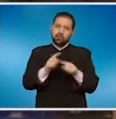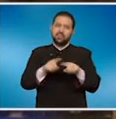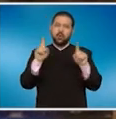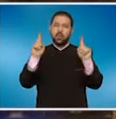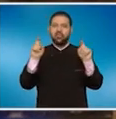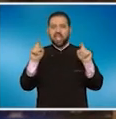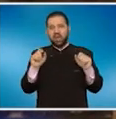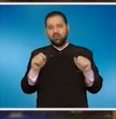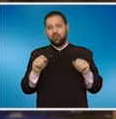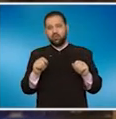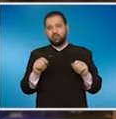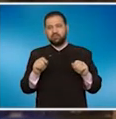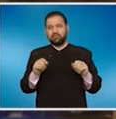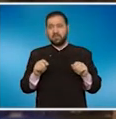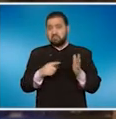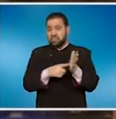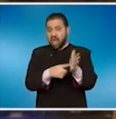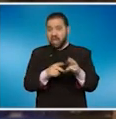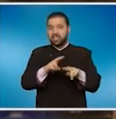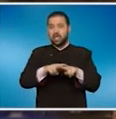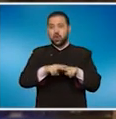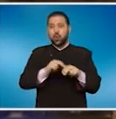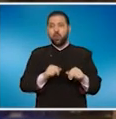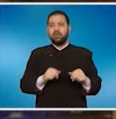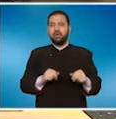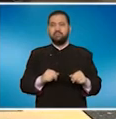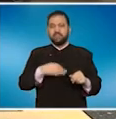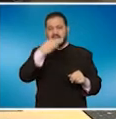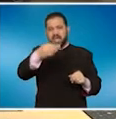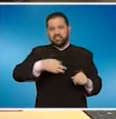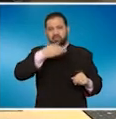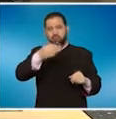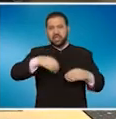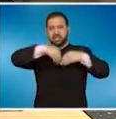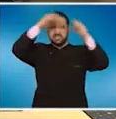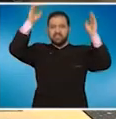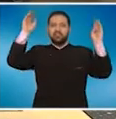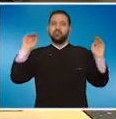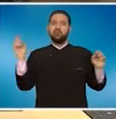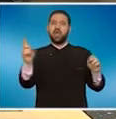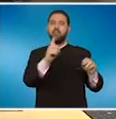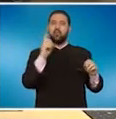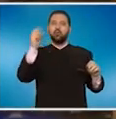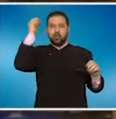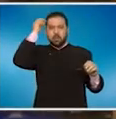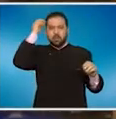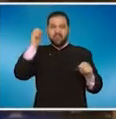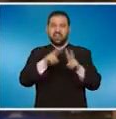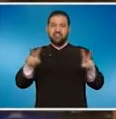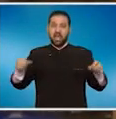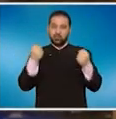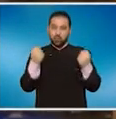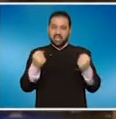cel necurat, cu diavolul și iată cum ne spune Sfântul Apostol Pavel: